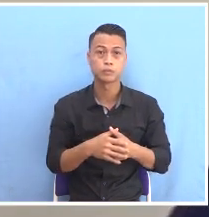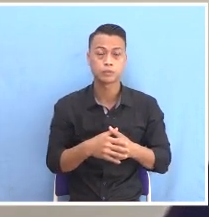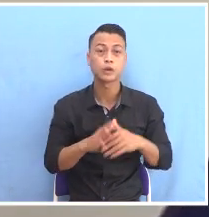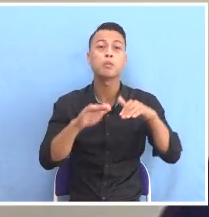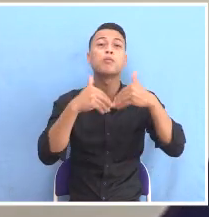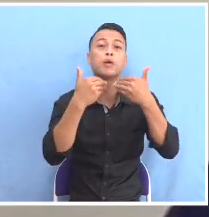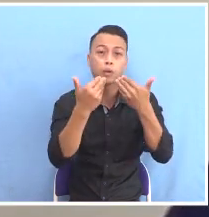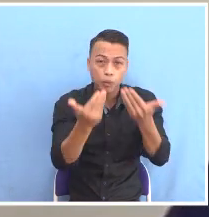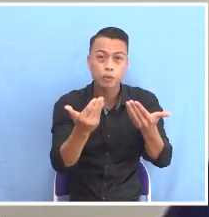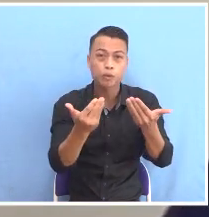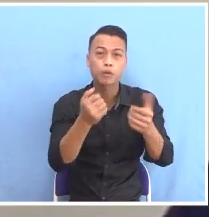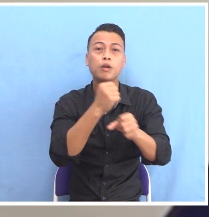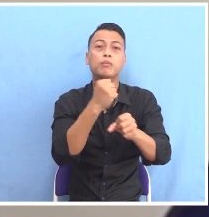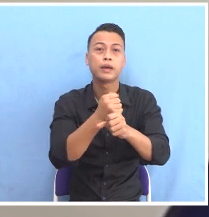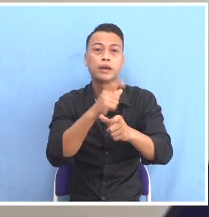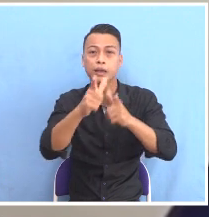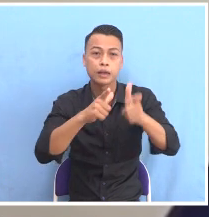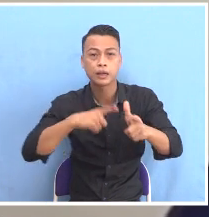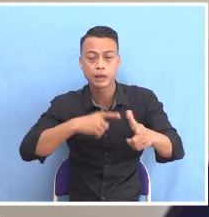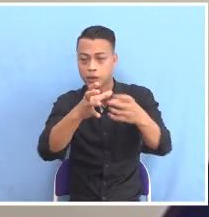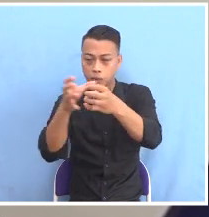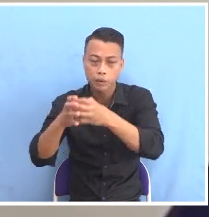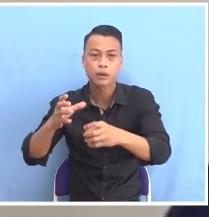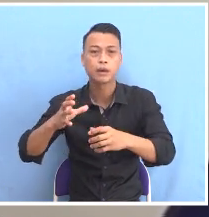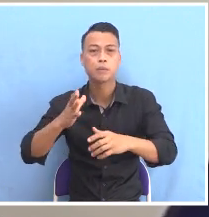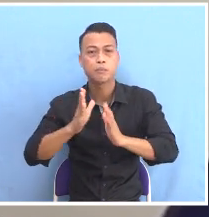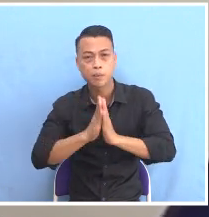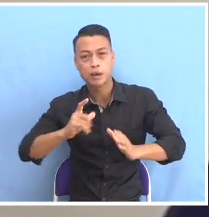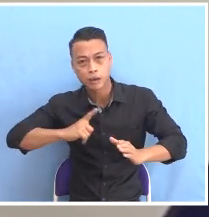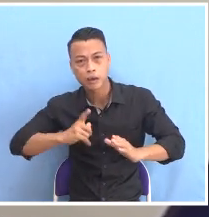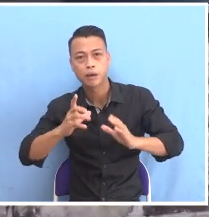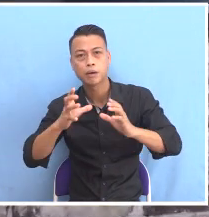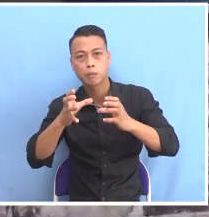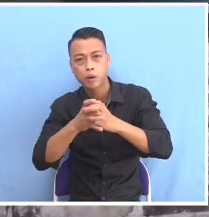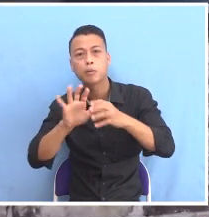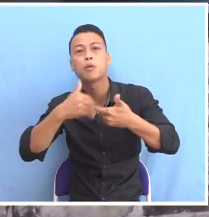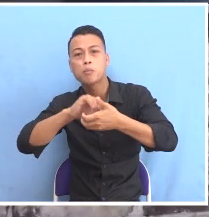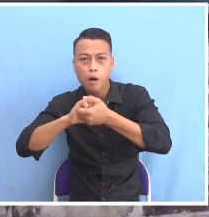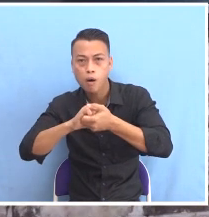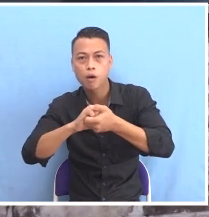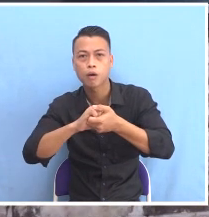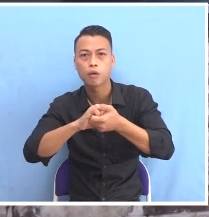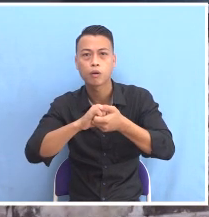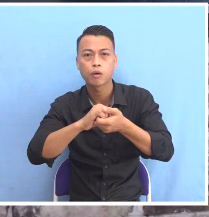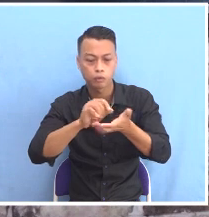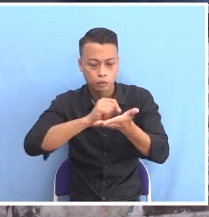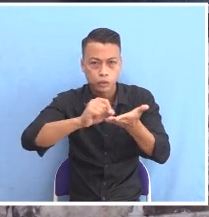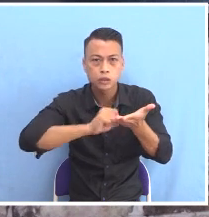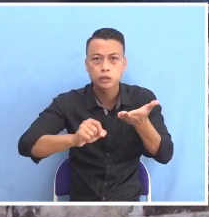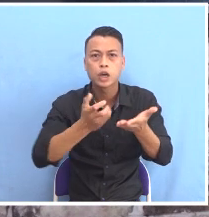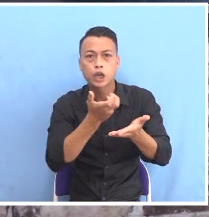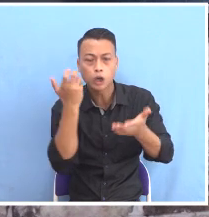စ်နဲ့သွားမလဲဘလို့ပုံစံမျိုးနဲ့ဖြစ်မလဲဆိုတဲ့ဟာကိုဆွေးနွေးနိုင်တဲ့အဆင့်မှမရှိသေးဘူးဆိုတာအဲ့ proposal တွေ